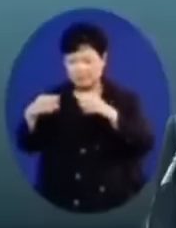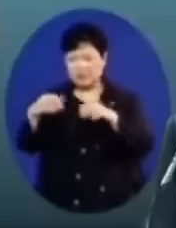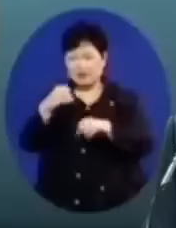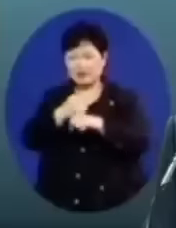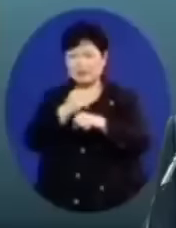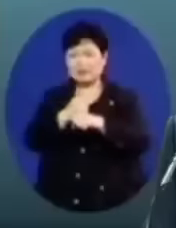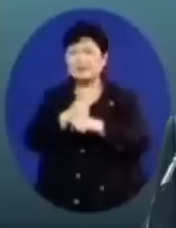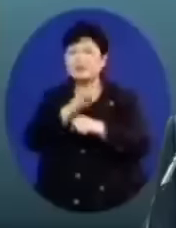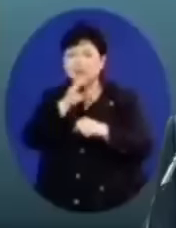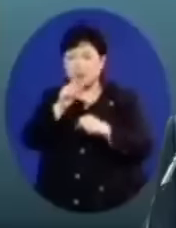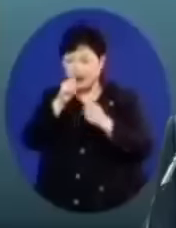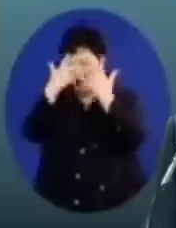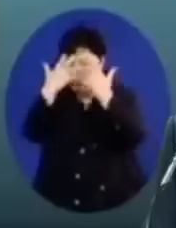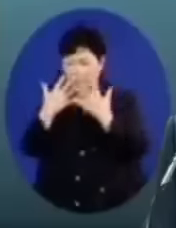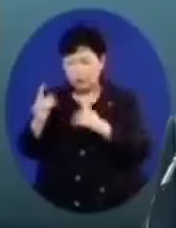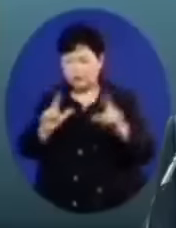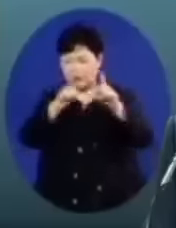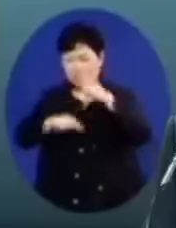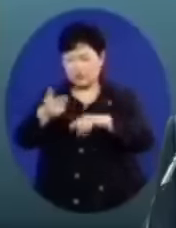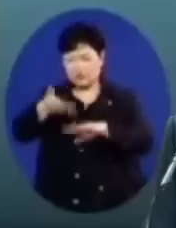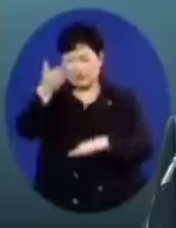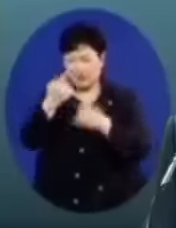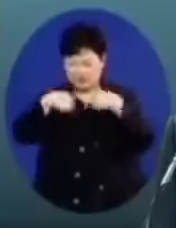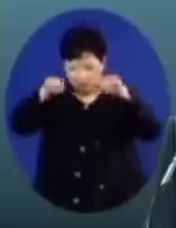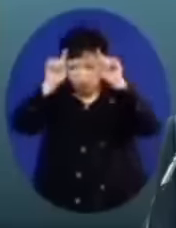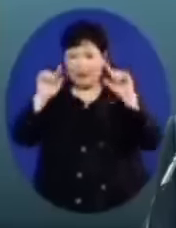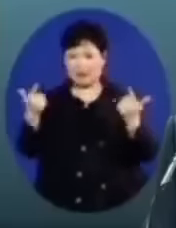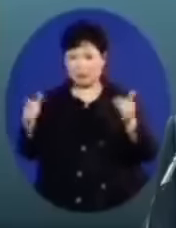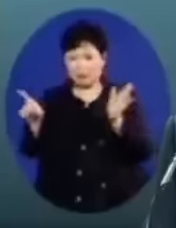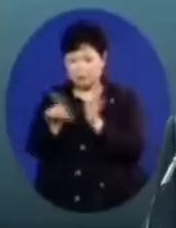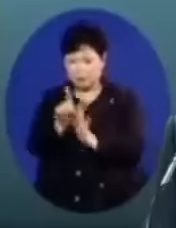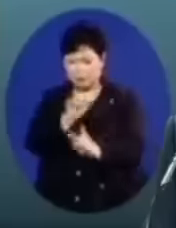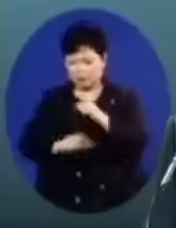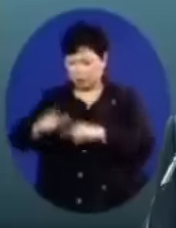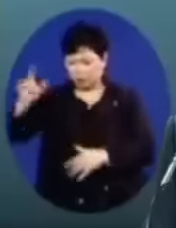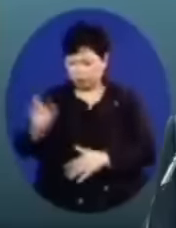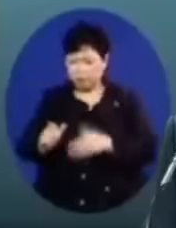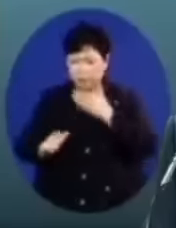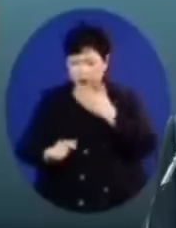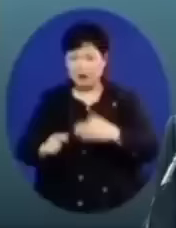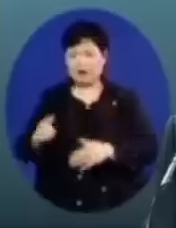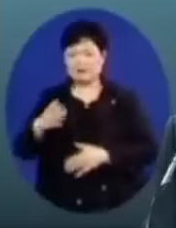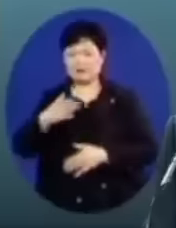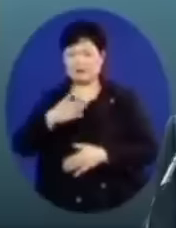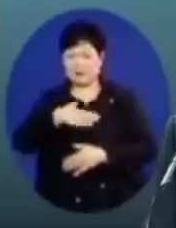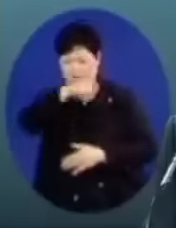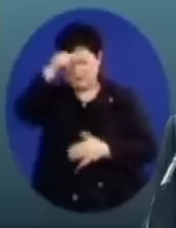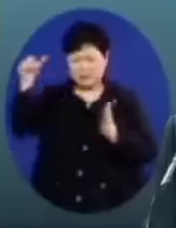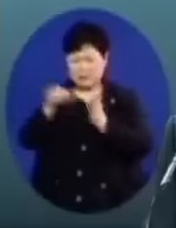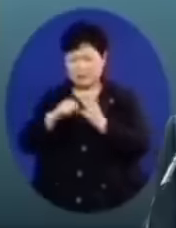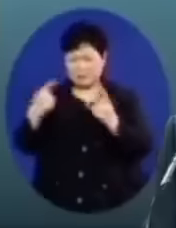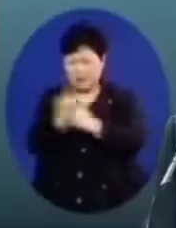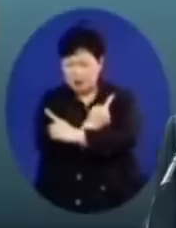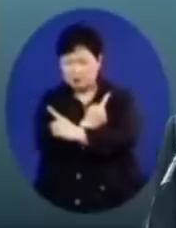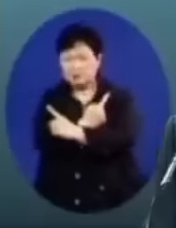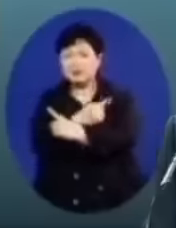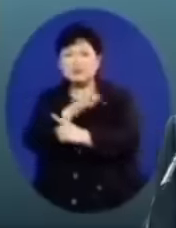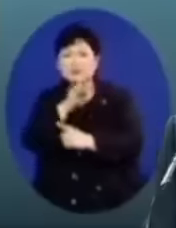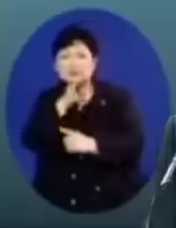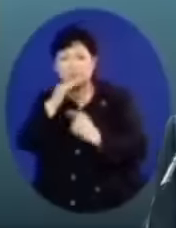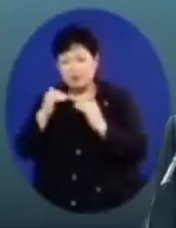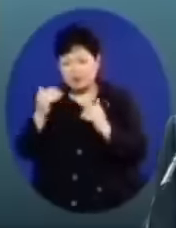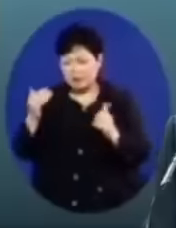이러한 감옥 생활은 저에게 더 이상 지옥이 아니라 믿음을 더욱 크게 하여 저의 일생을 바꾸어 놓는